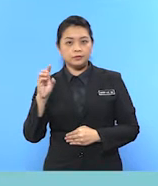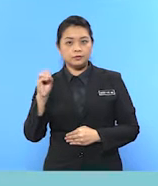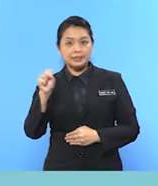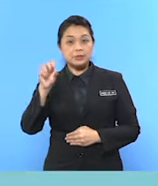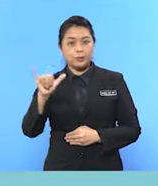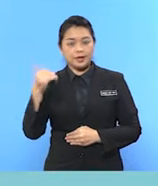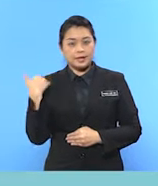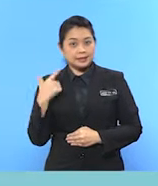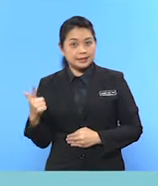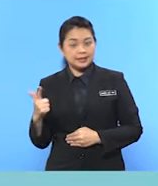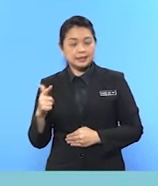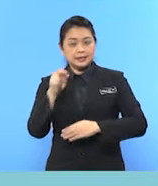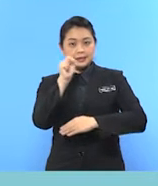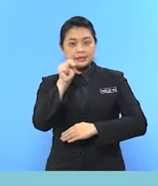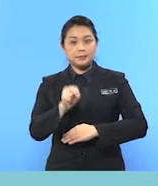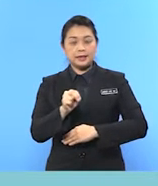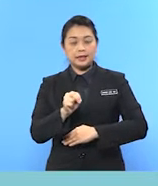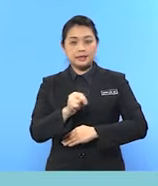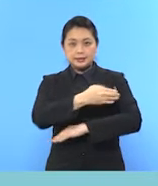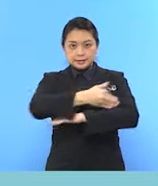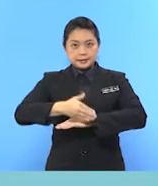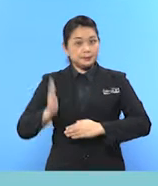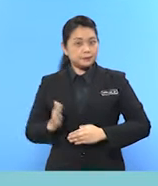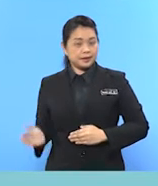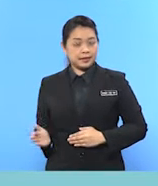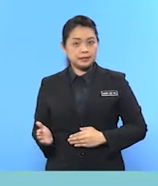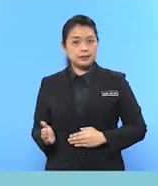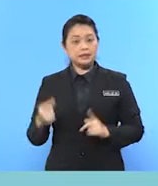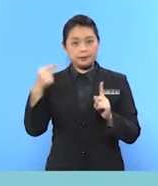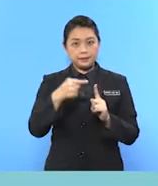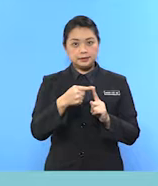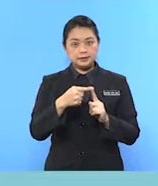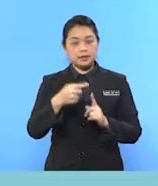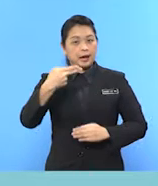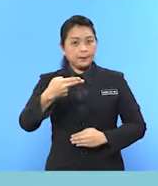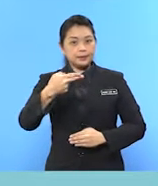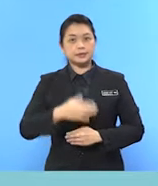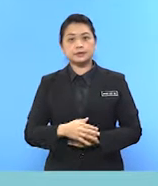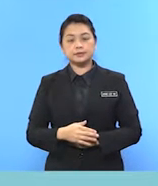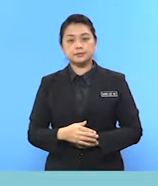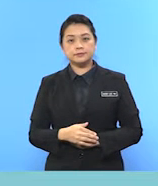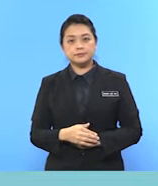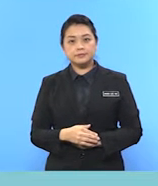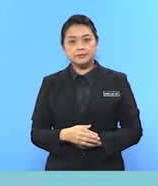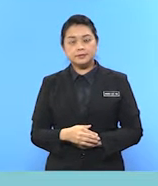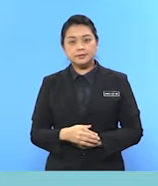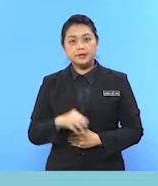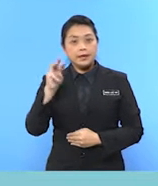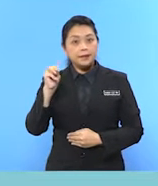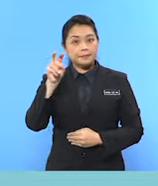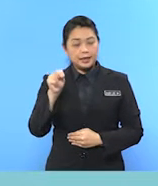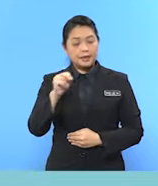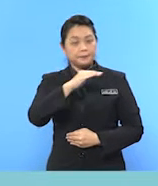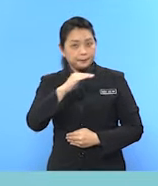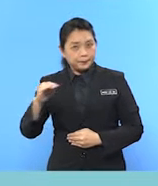Cos Y ialah nisbah sisi bersebelahan kepada hipotenus, iaitu